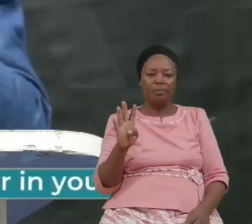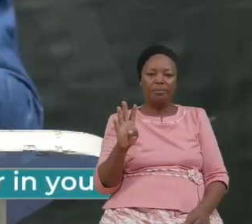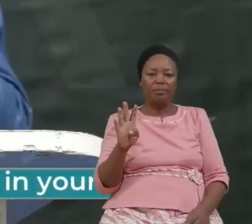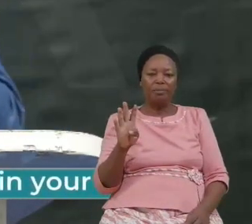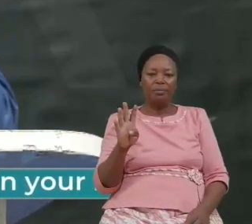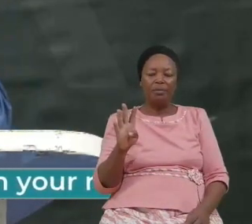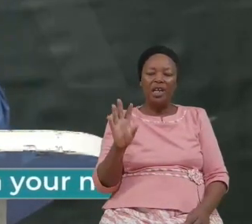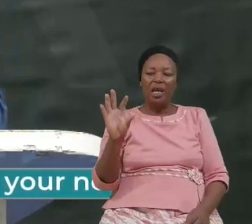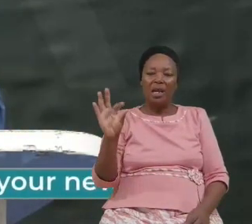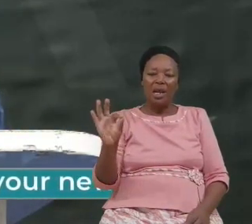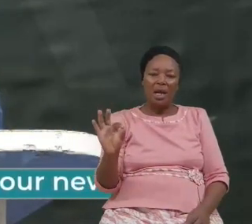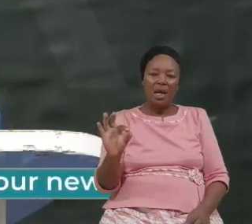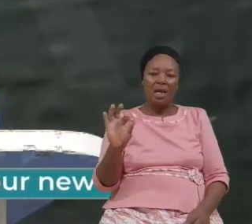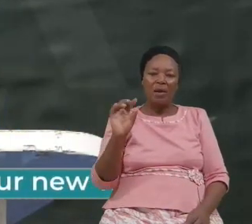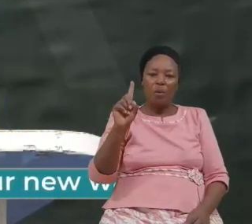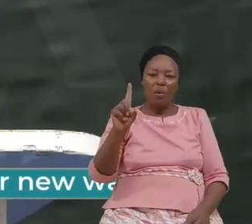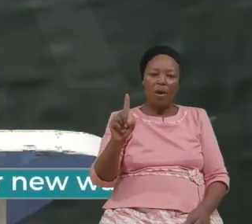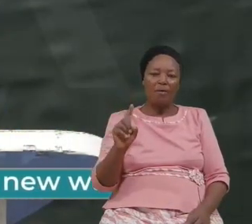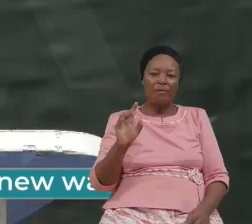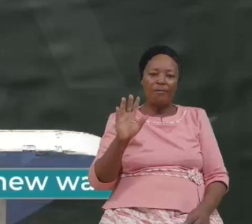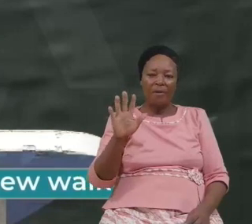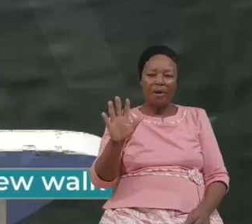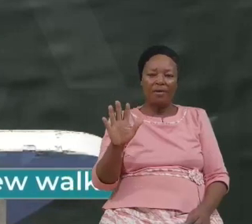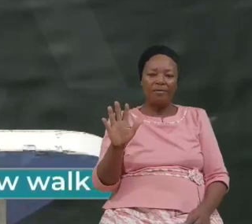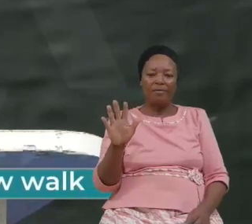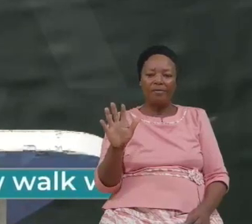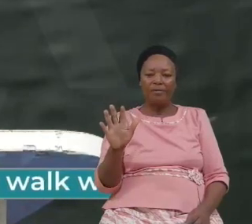91 54 44